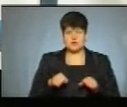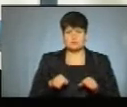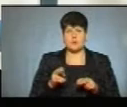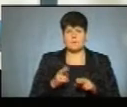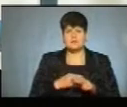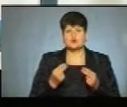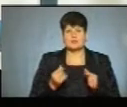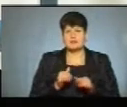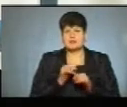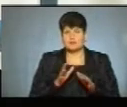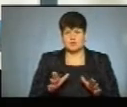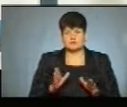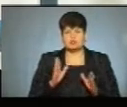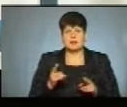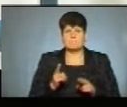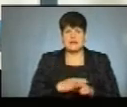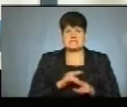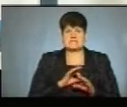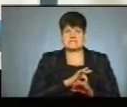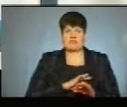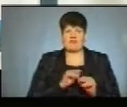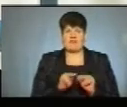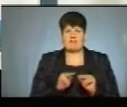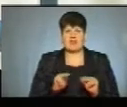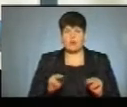але не можемо обійтись без виховників. Оце якраз